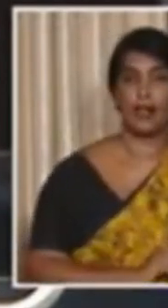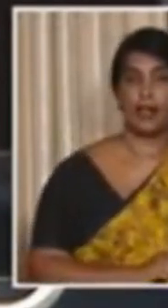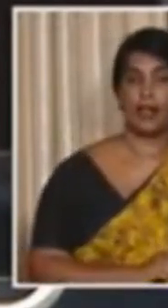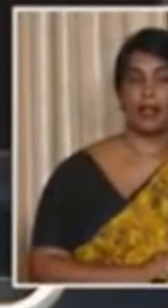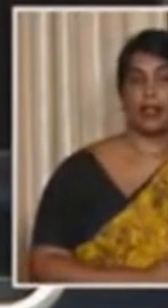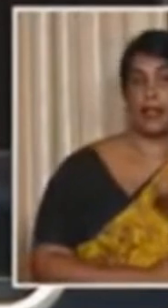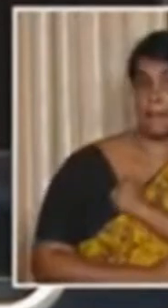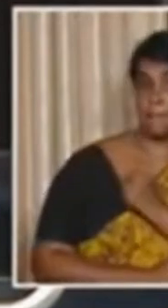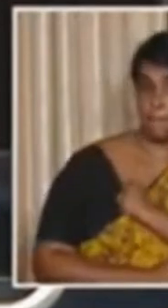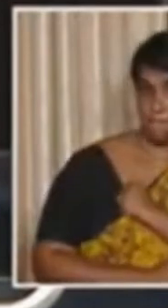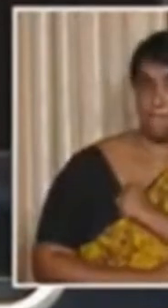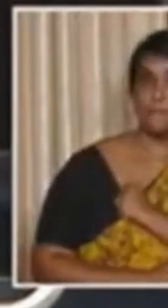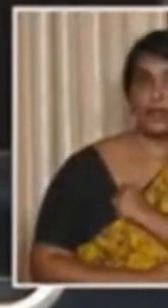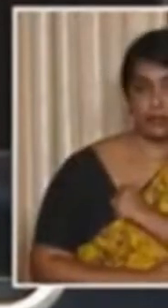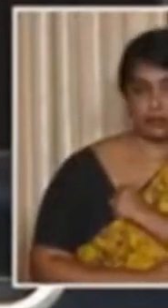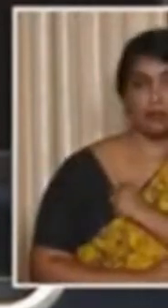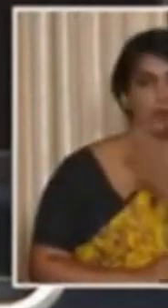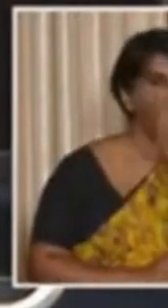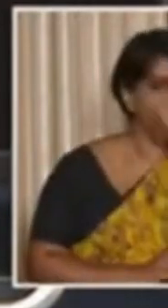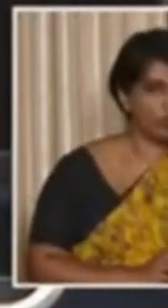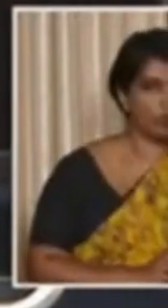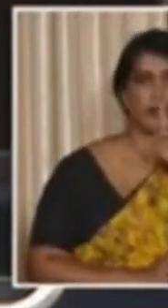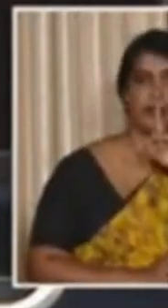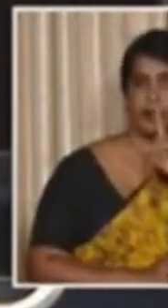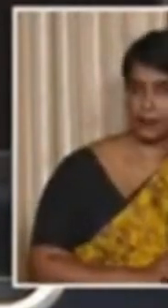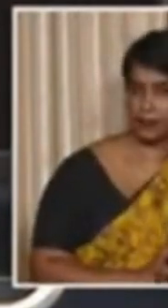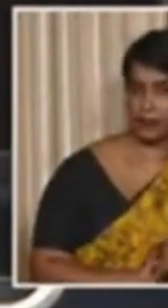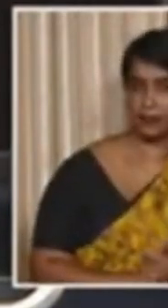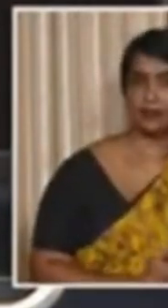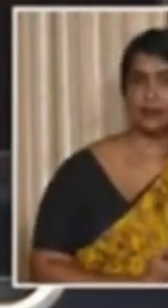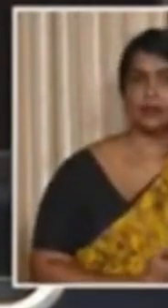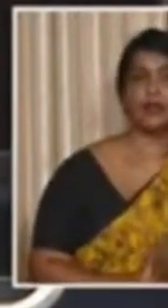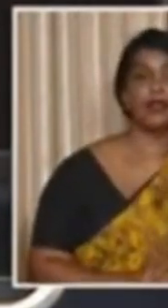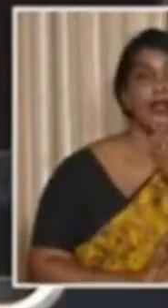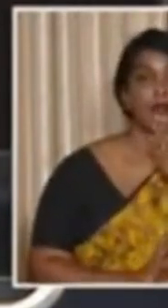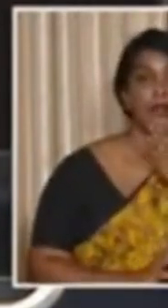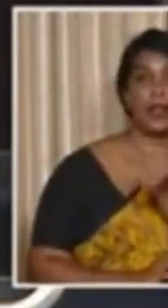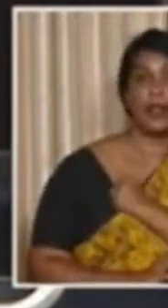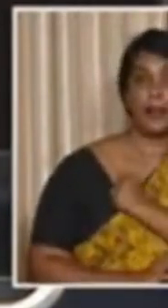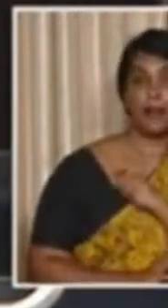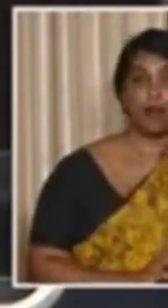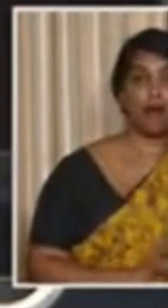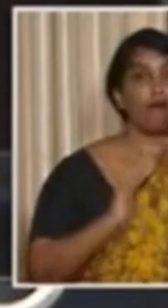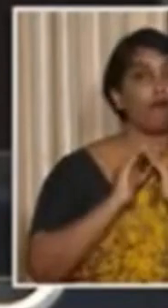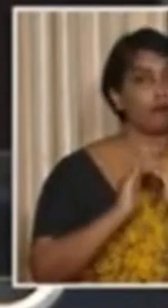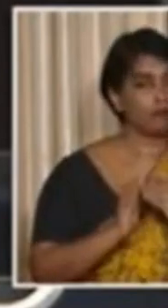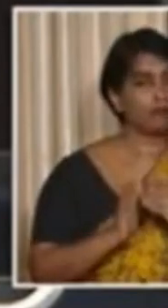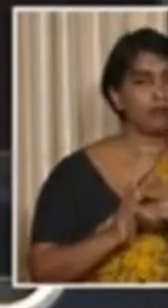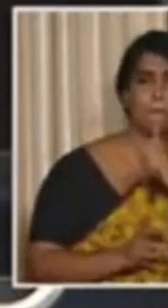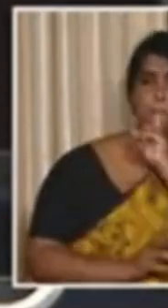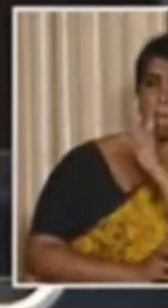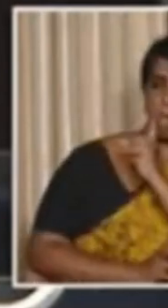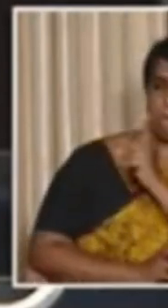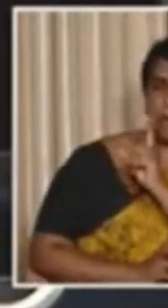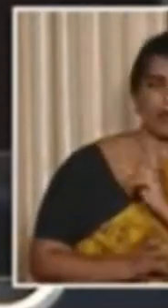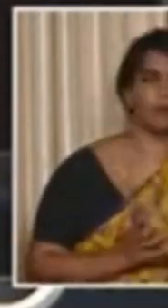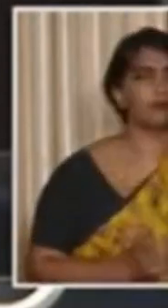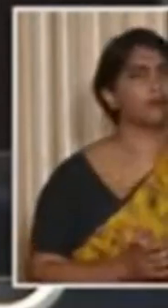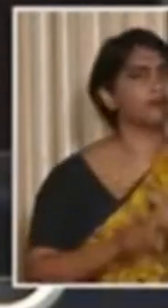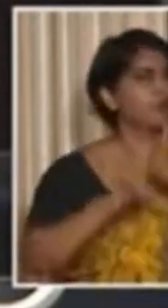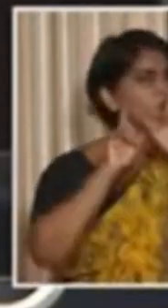அமெரிக்கா தூதரகத்தை மிக சாடுகிறார். அதே போல இந்தியாவையும் அவர் சாடுகின்ற ஒரு நிலை